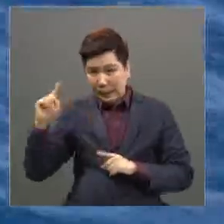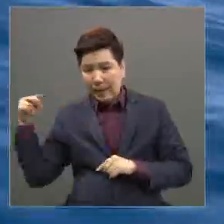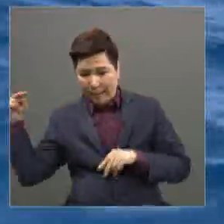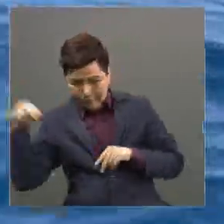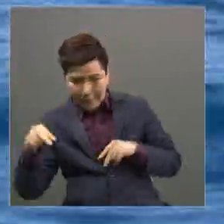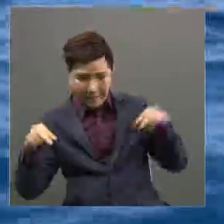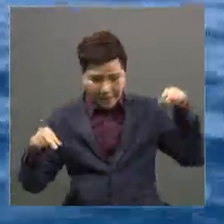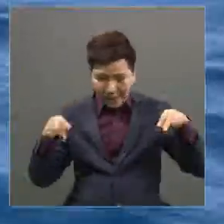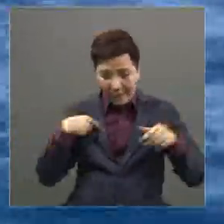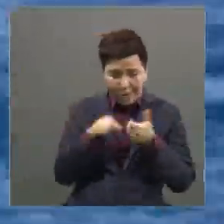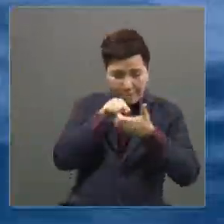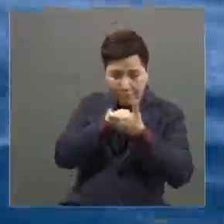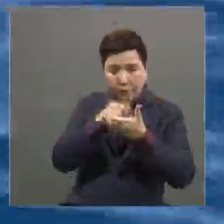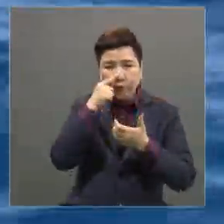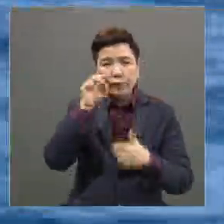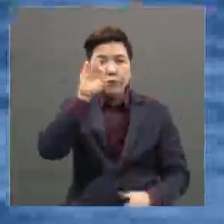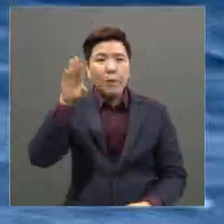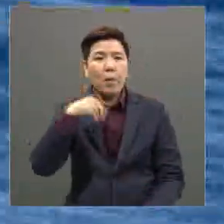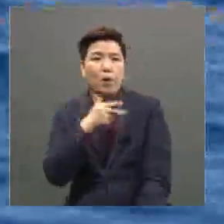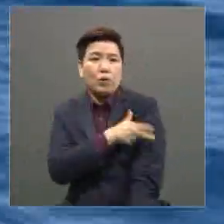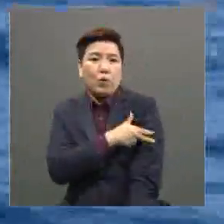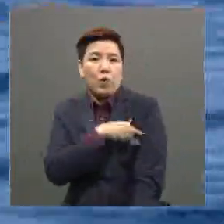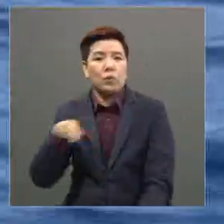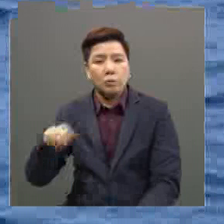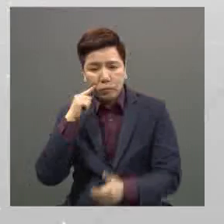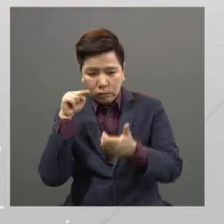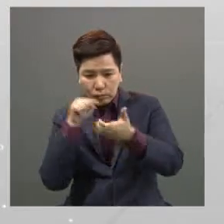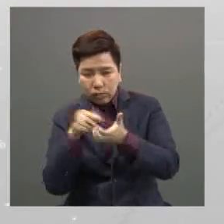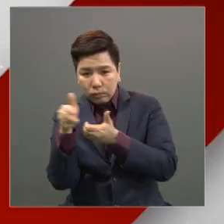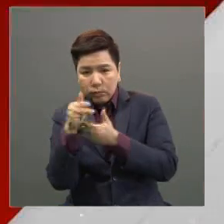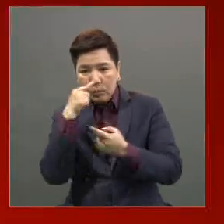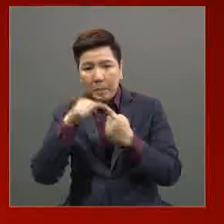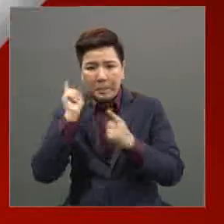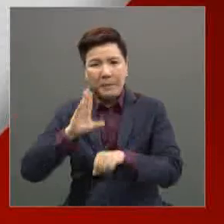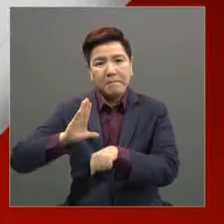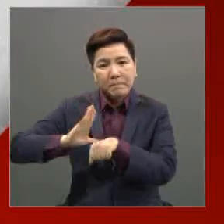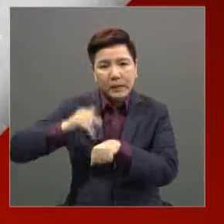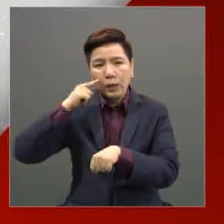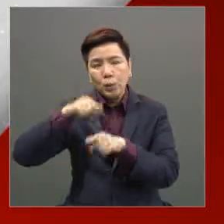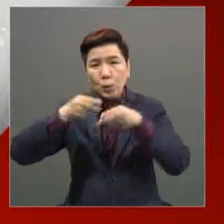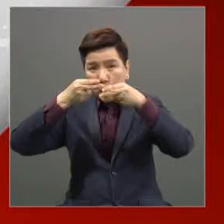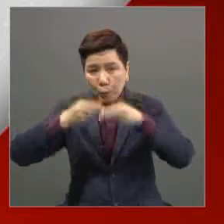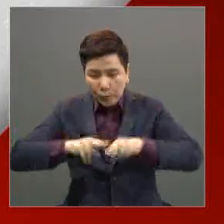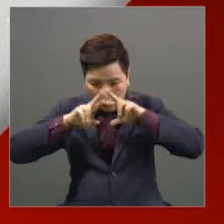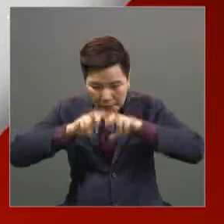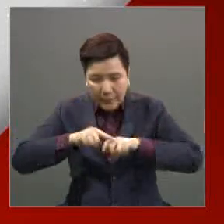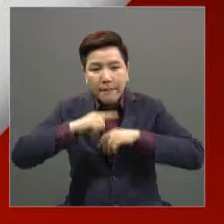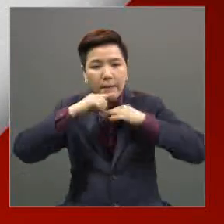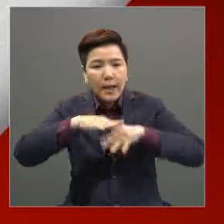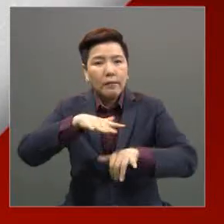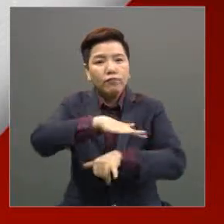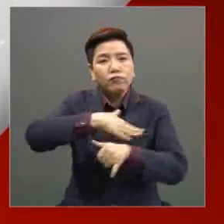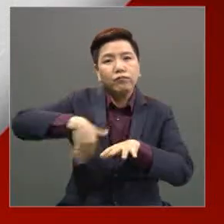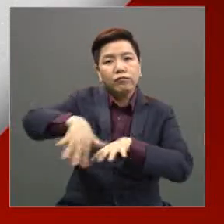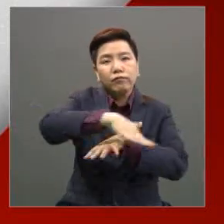นึงก็เห็นเช่นเดียวกันเป็นFacebookของดรก้องเกียรติกิตติวัฒนาซึ่งท่านเป็นผู้เชี่ยวชาญเฉพาะด้านวิจัยทรัพยากรและสิ่งแวด